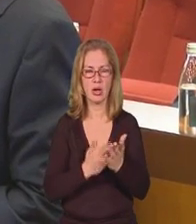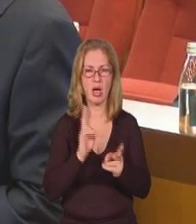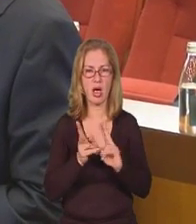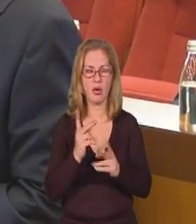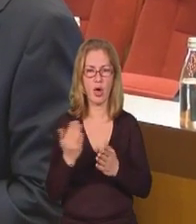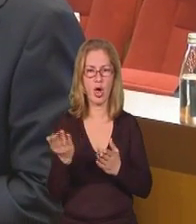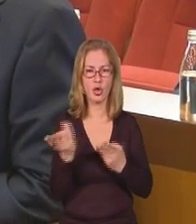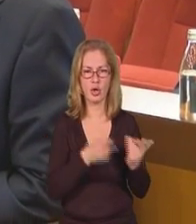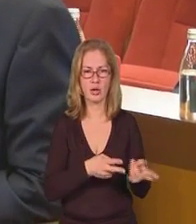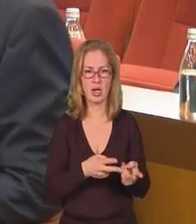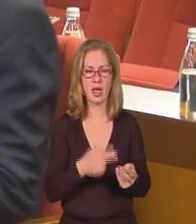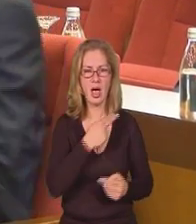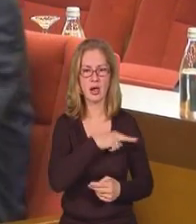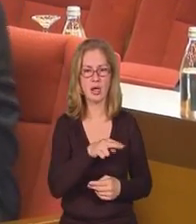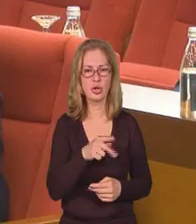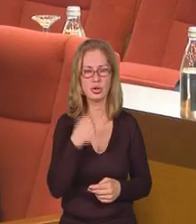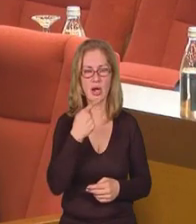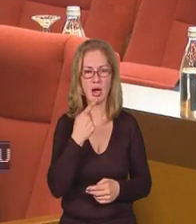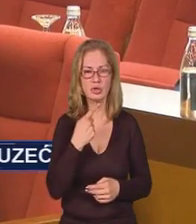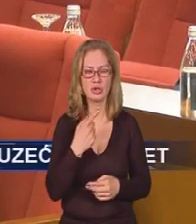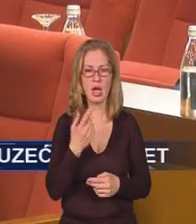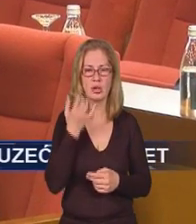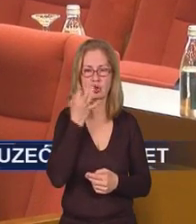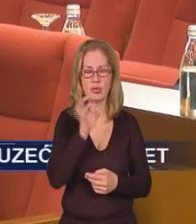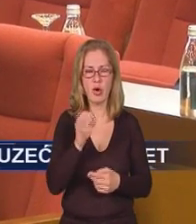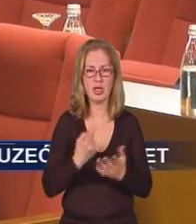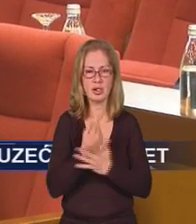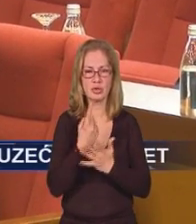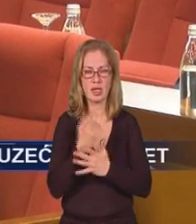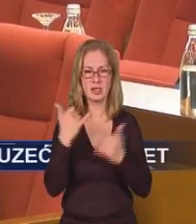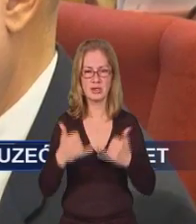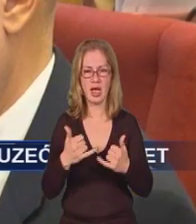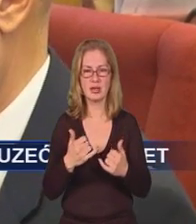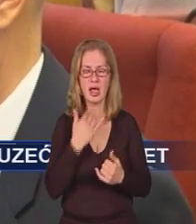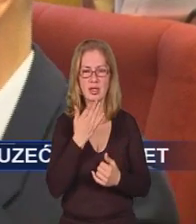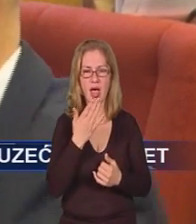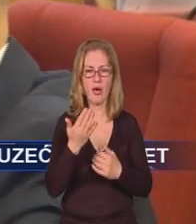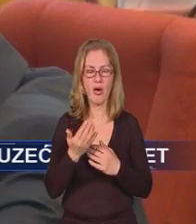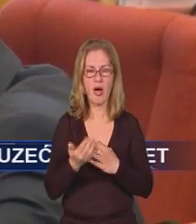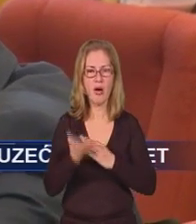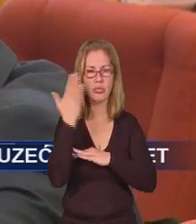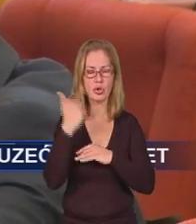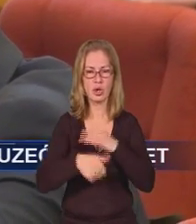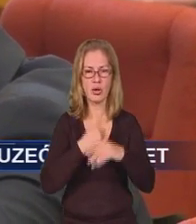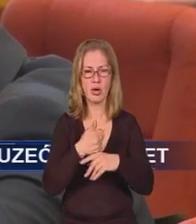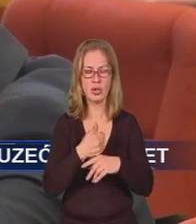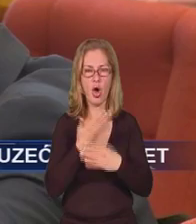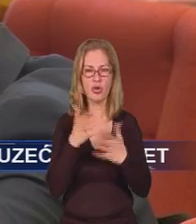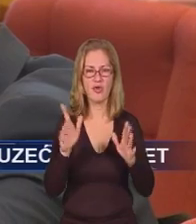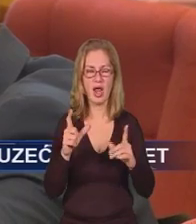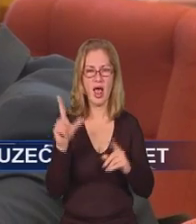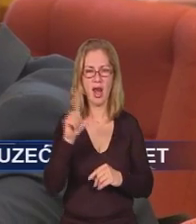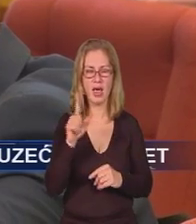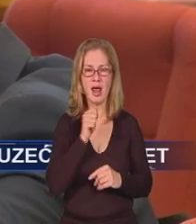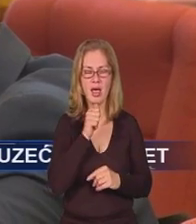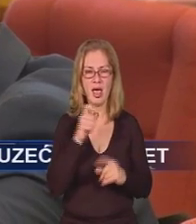Na pitanje o budžetu, gradonačelnik je izjavio da su daleko bolji rezultati sada nego 2015. godine prema svim parametrima.